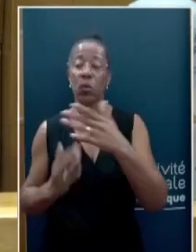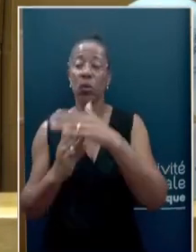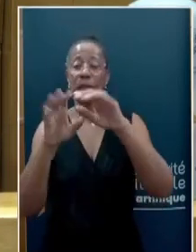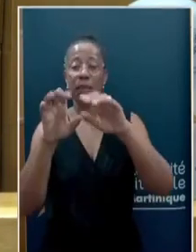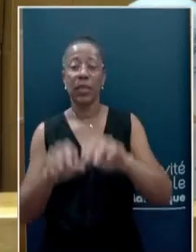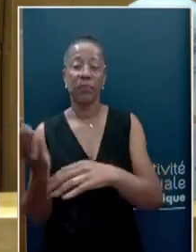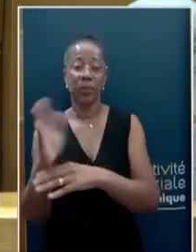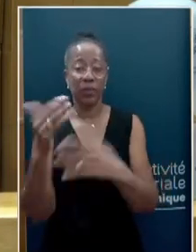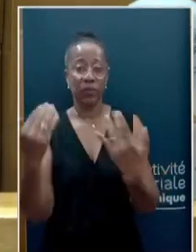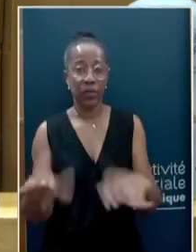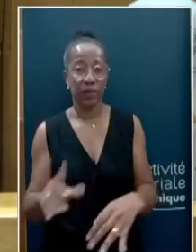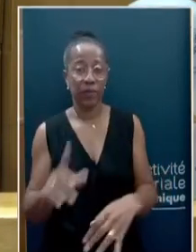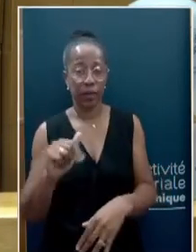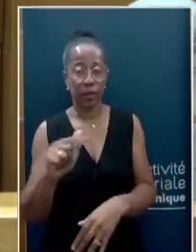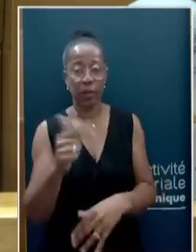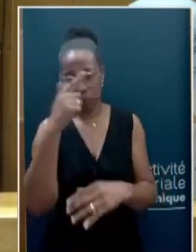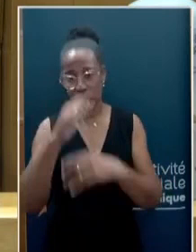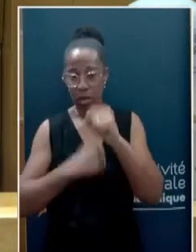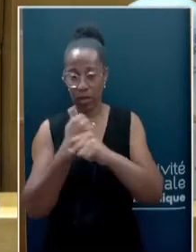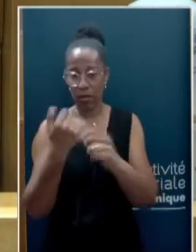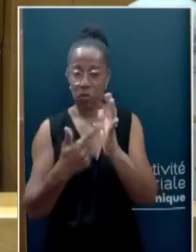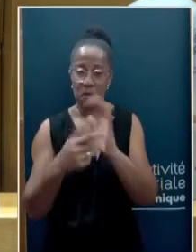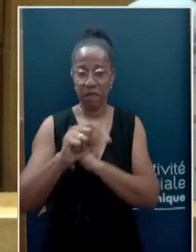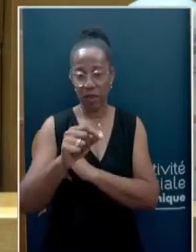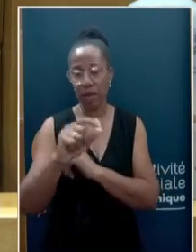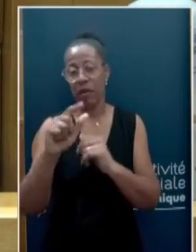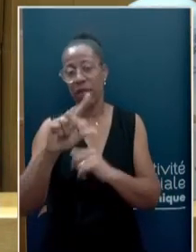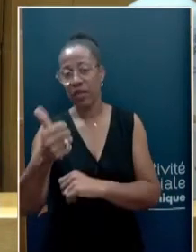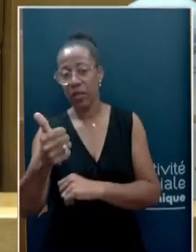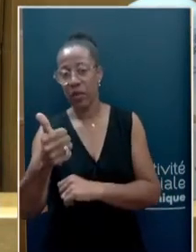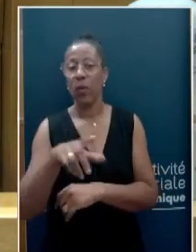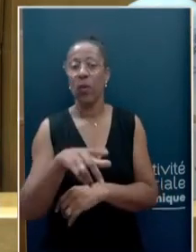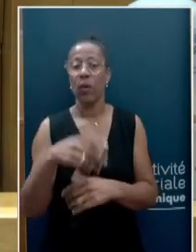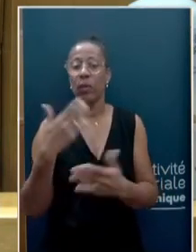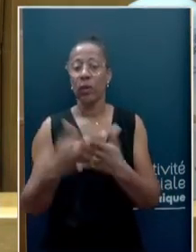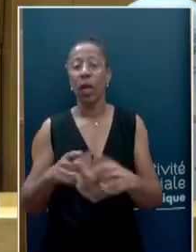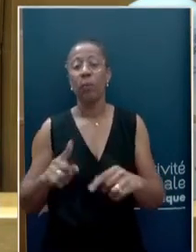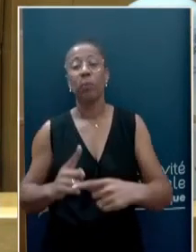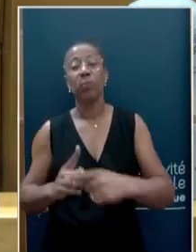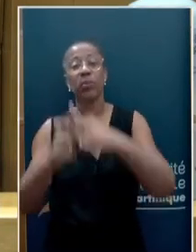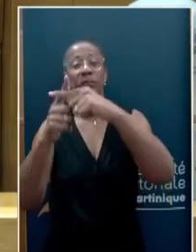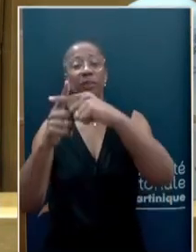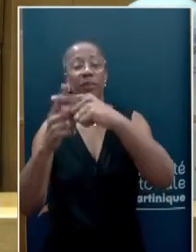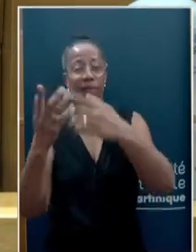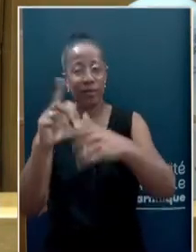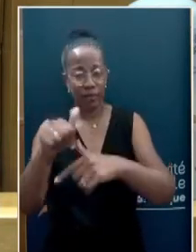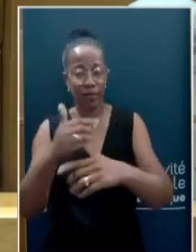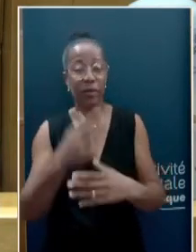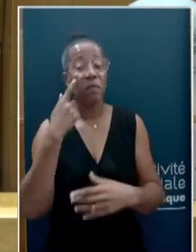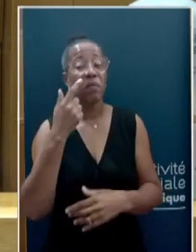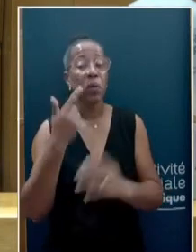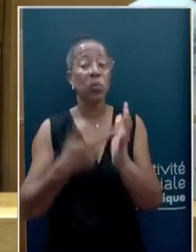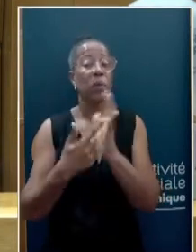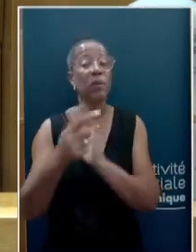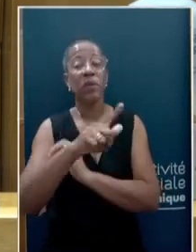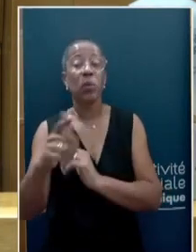présentés pour 2020, pour 2021, est un excédent. Je vais voir celui que vous allez présenter pour 2022. Vous ne l'avez pas